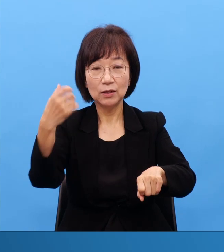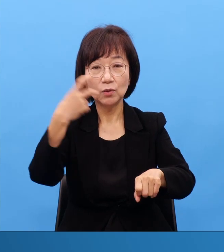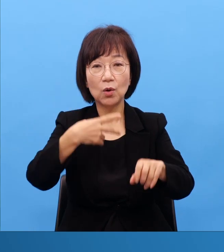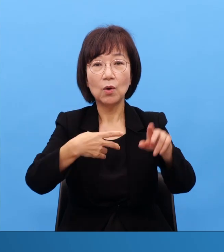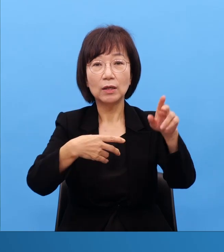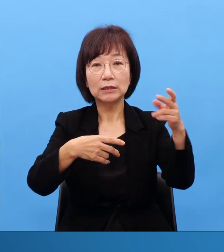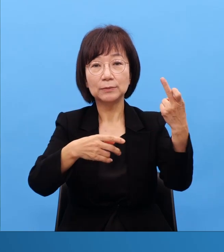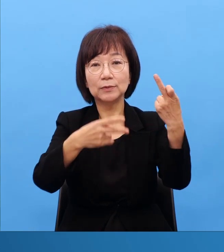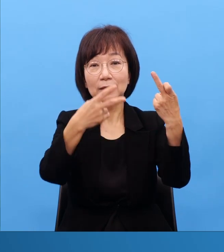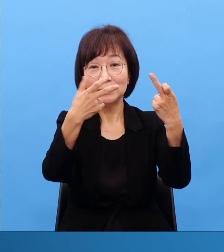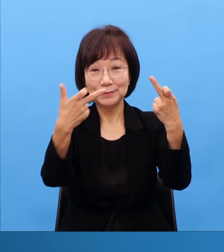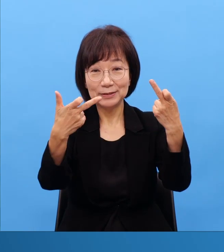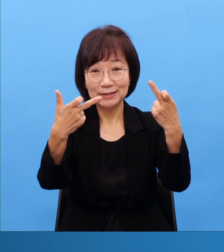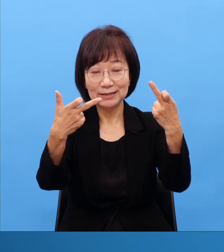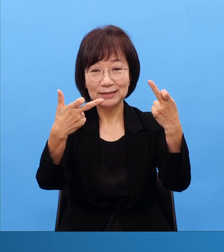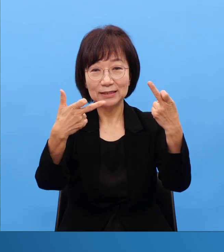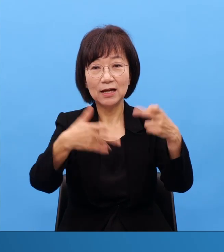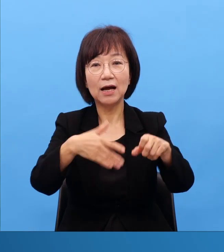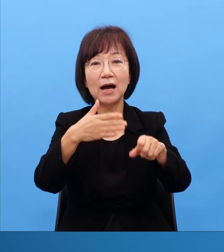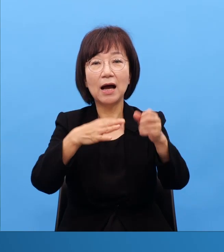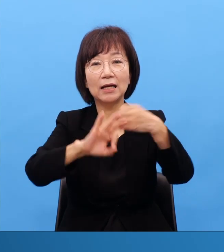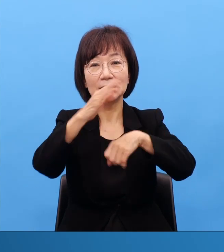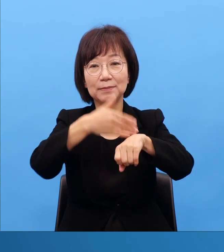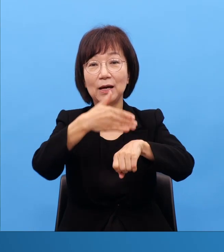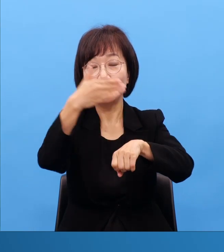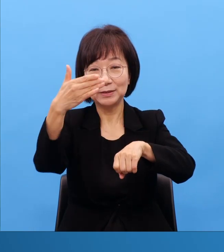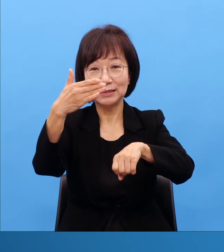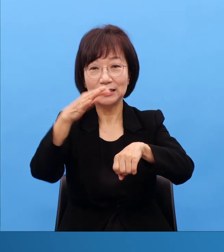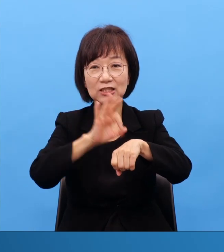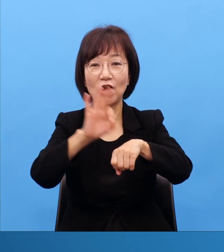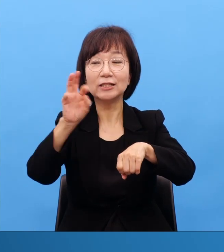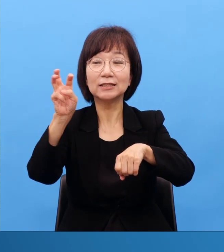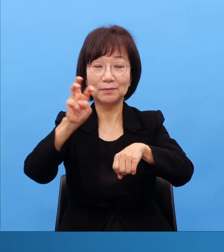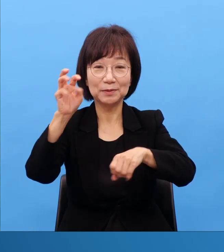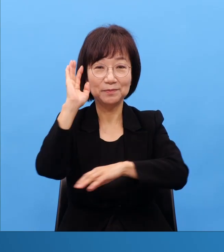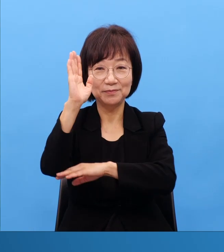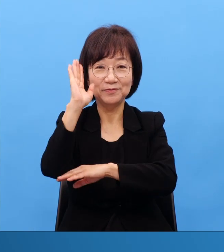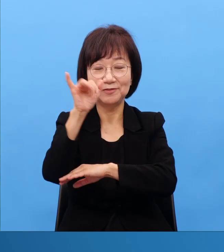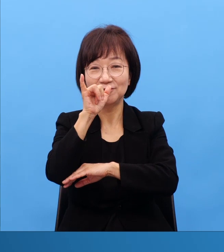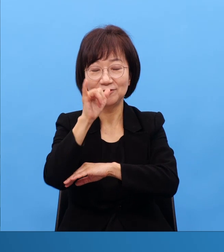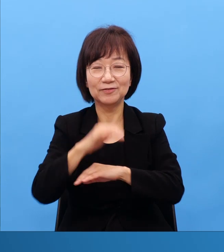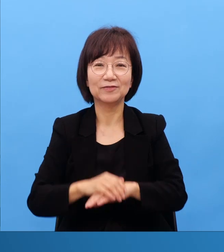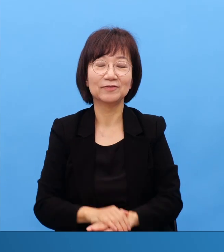9시에 2강, 같은 날 오전 10시 30분에 3강 메시지가 선포됩니다.